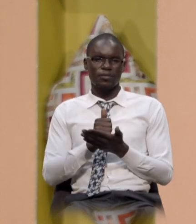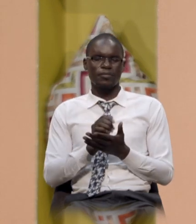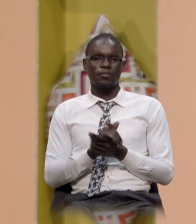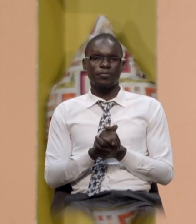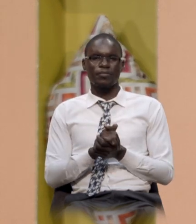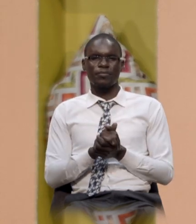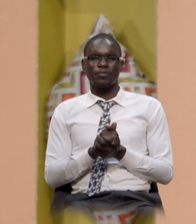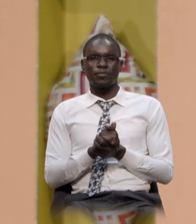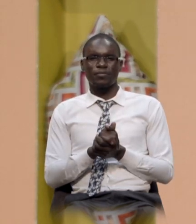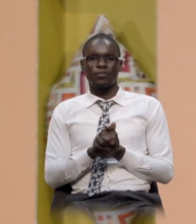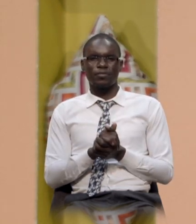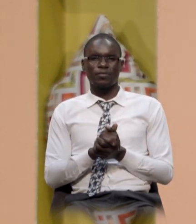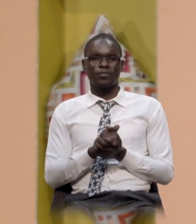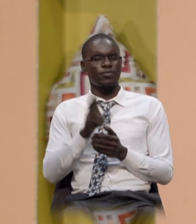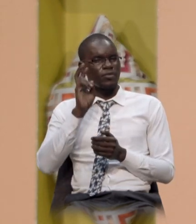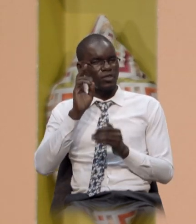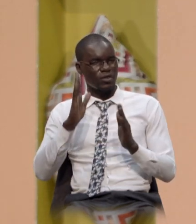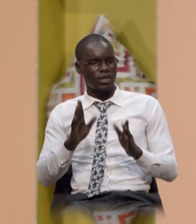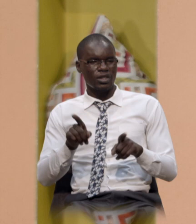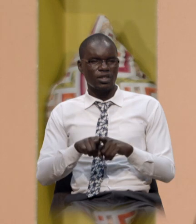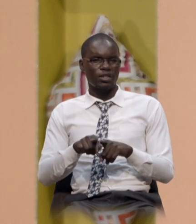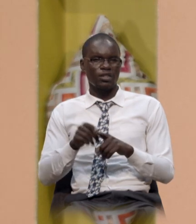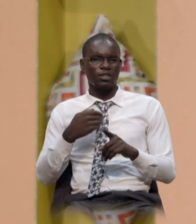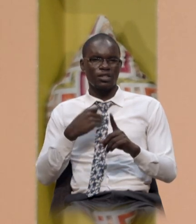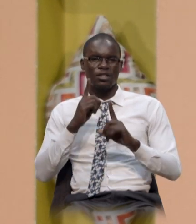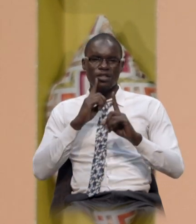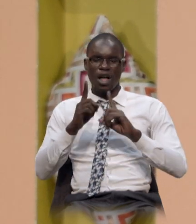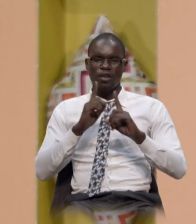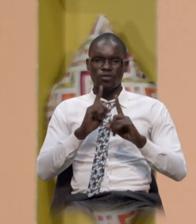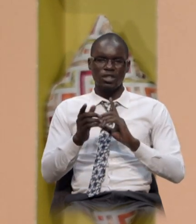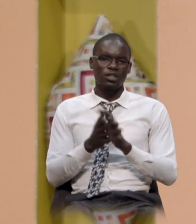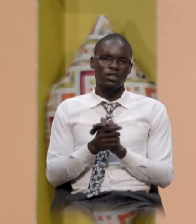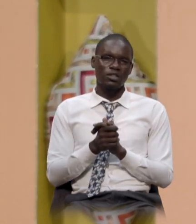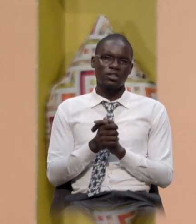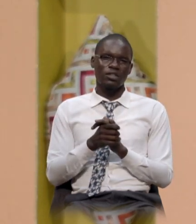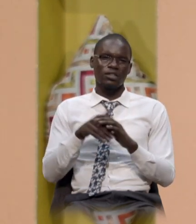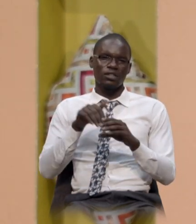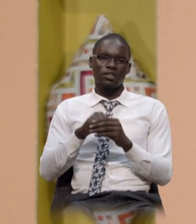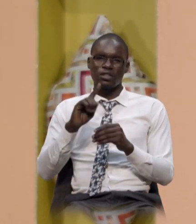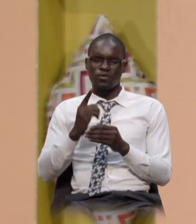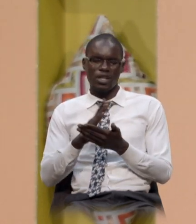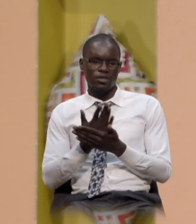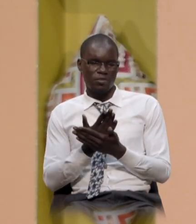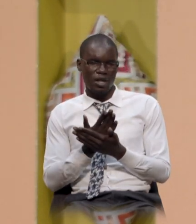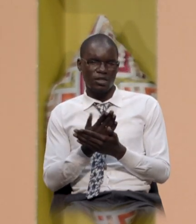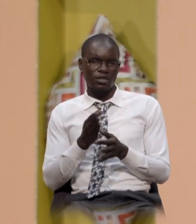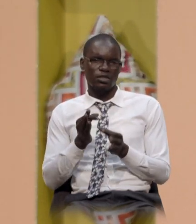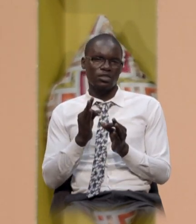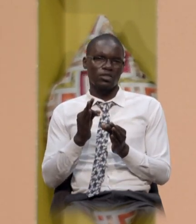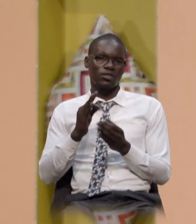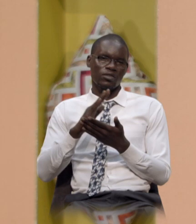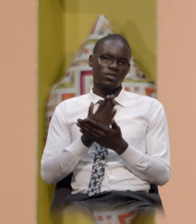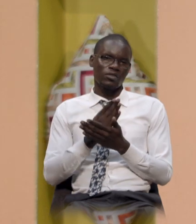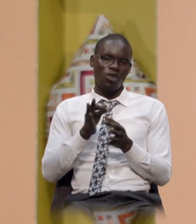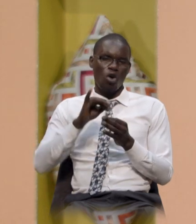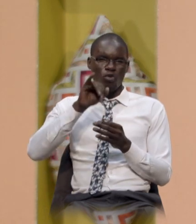Amen. Watumishi wa Bwana, jinsi tulivyonena katika sehemu ya kwanza ya somo letu la